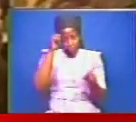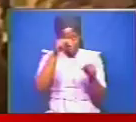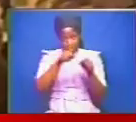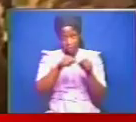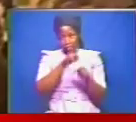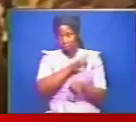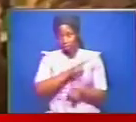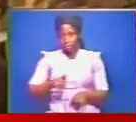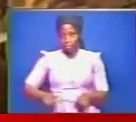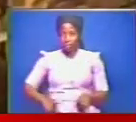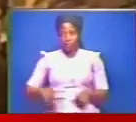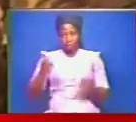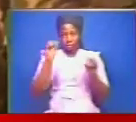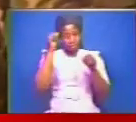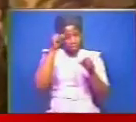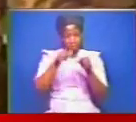Bwana.